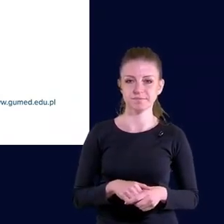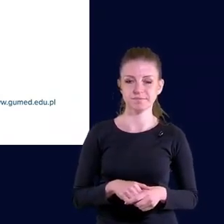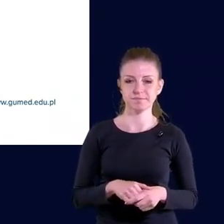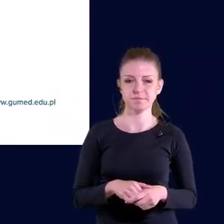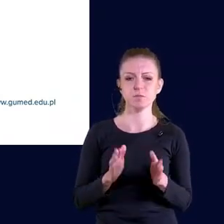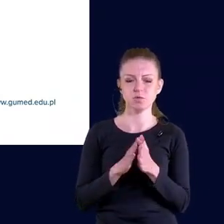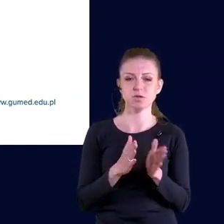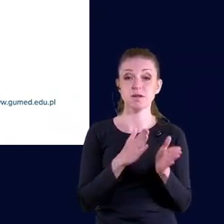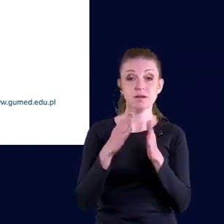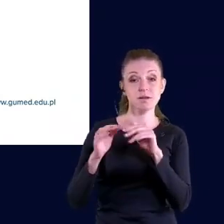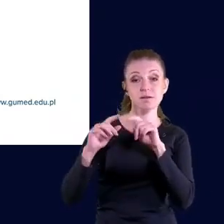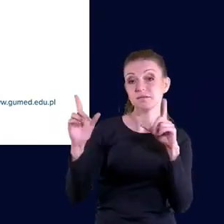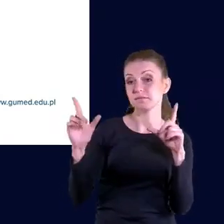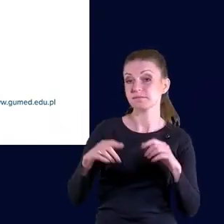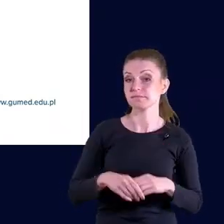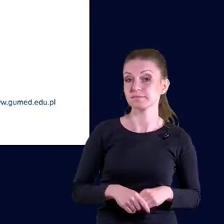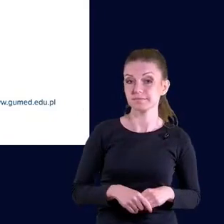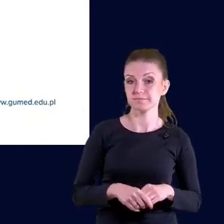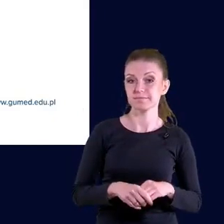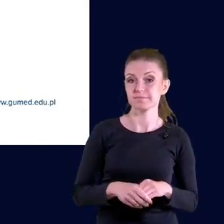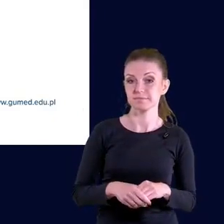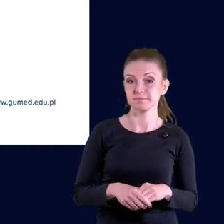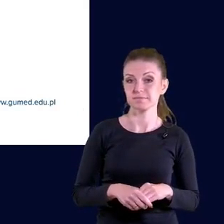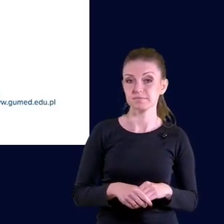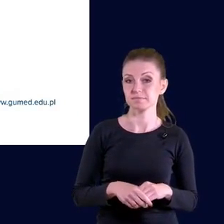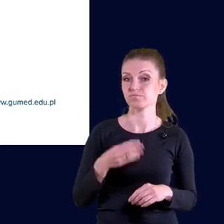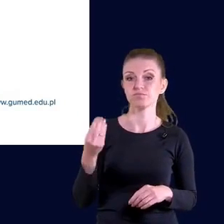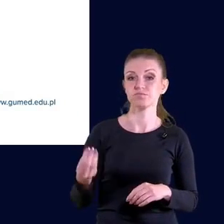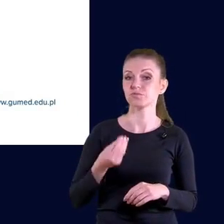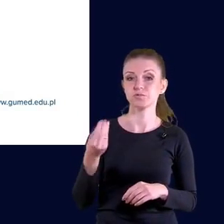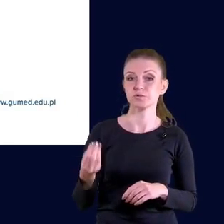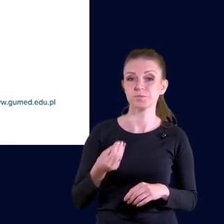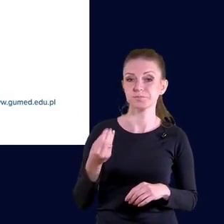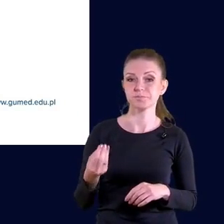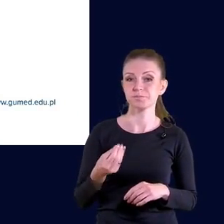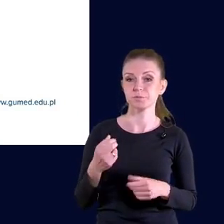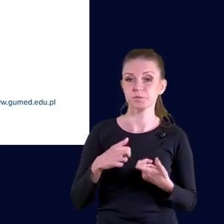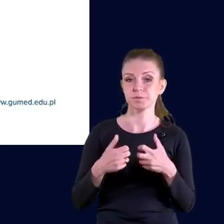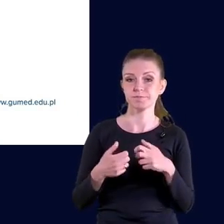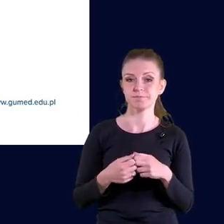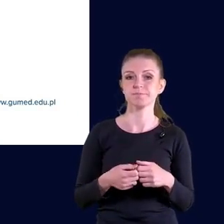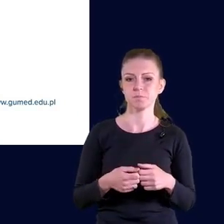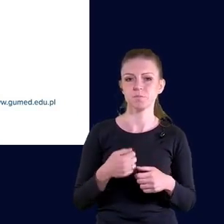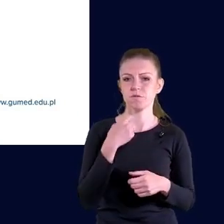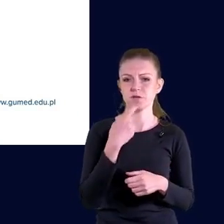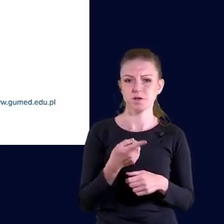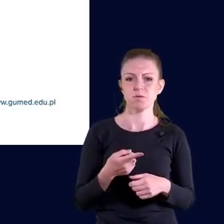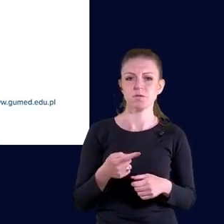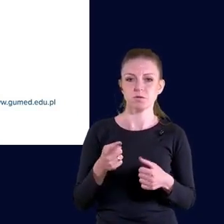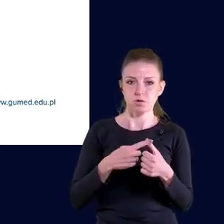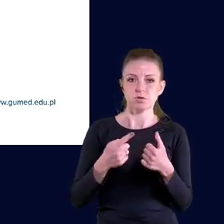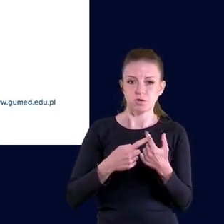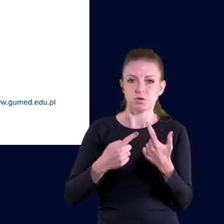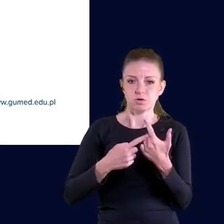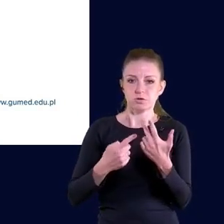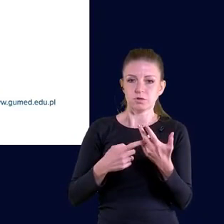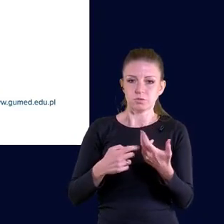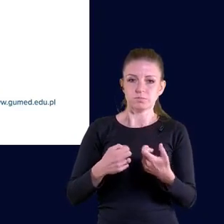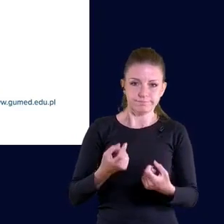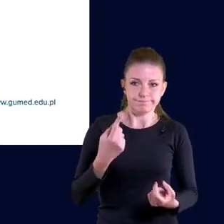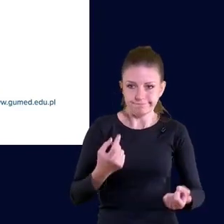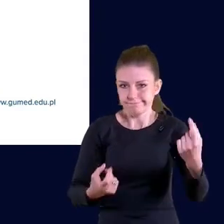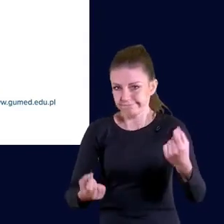Poproszę o kolejny slajd i te rzeczy o których do tej pory powiedziałem to był właśnie takie